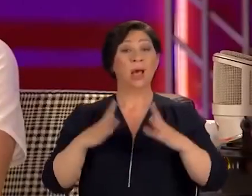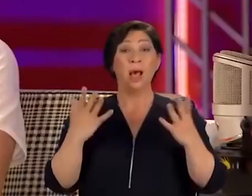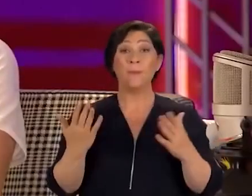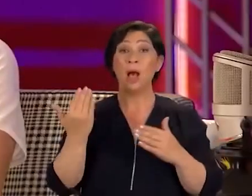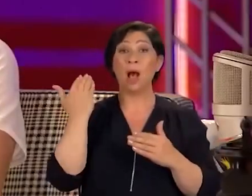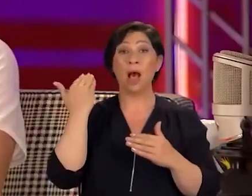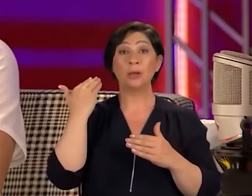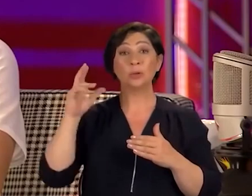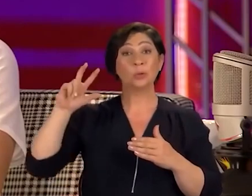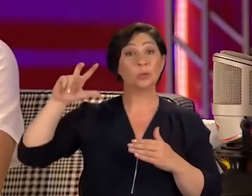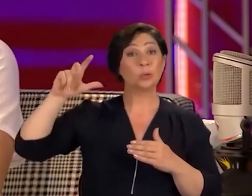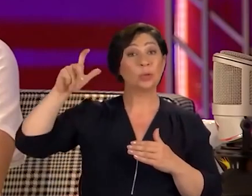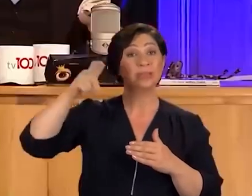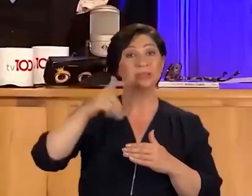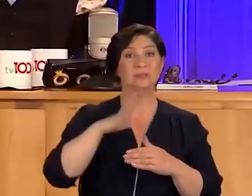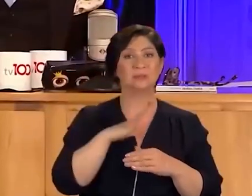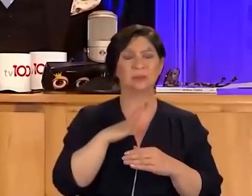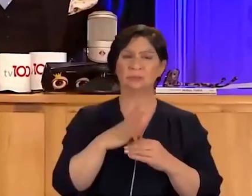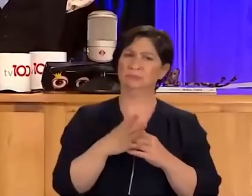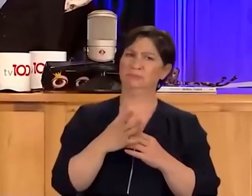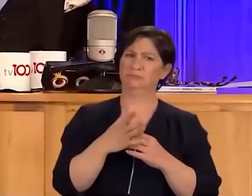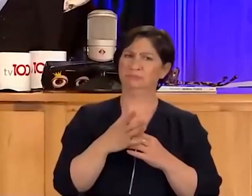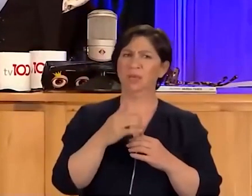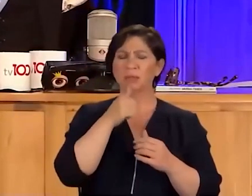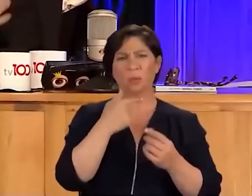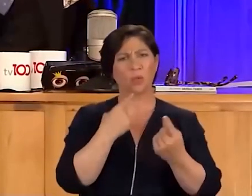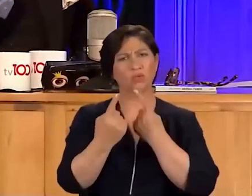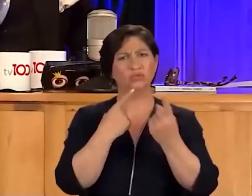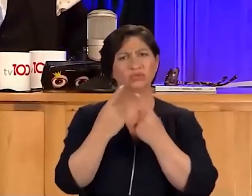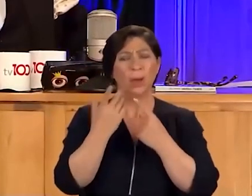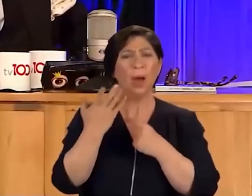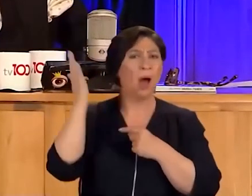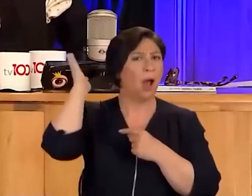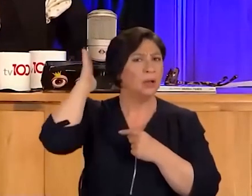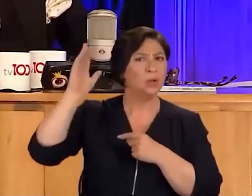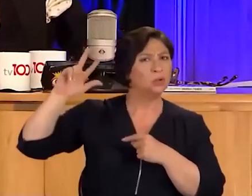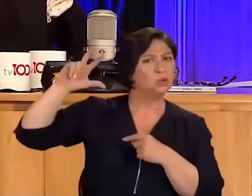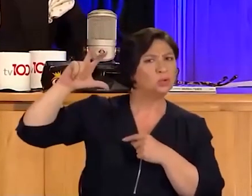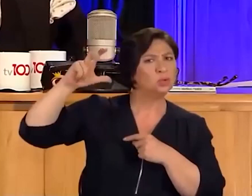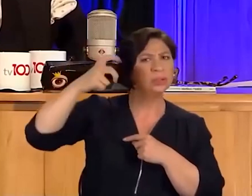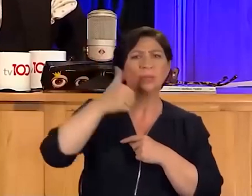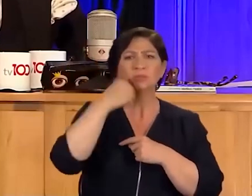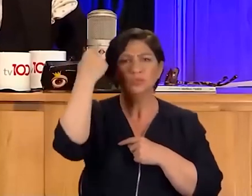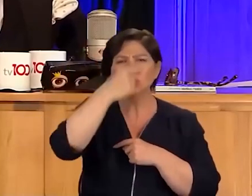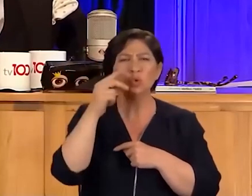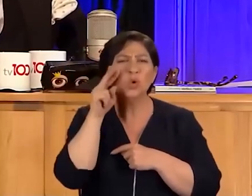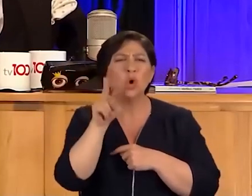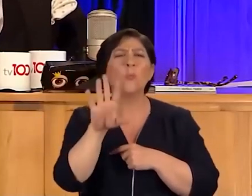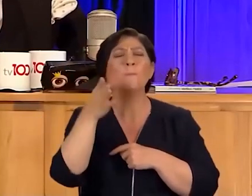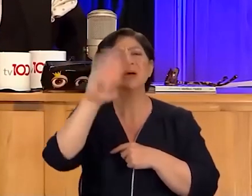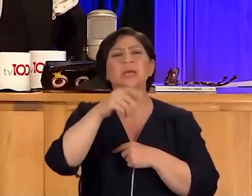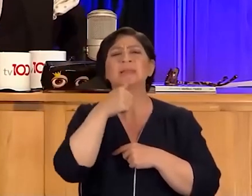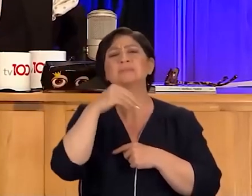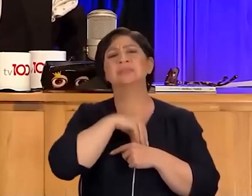Fakat arkasından güneş vuruyor. Ondan sonra adam benimle konuşuyor fakat arkasından güneş geldiği için ben adamı göremiyorum. Başka bir